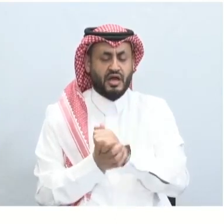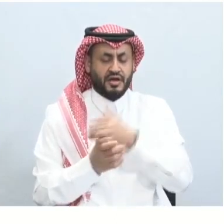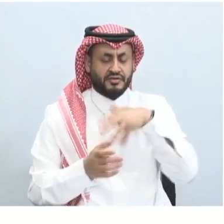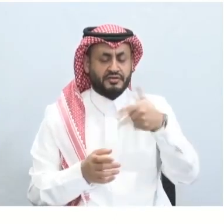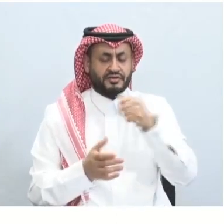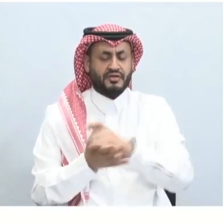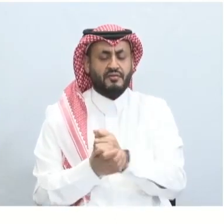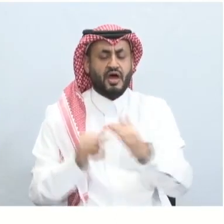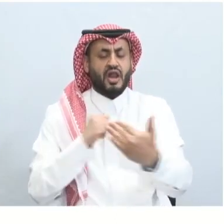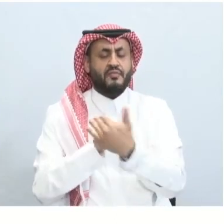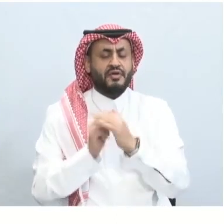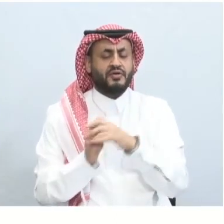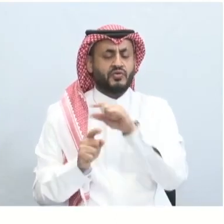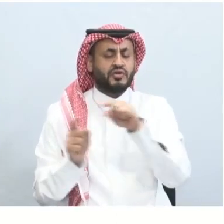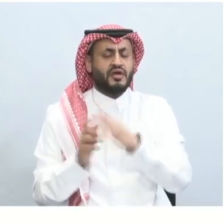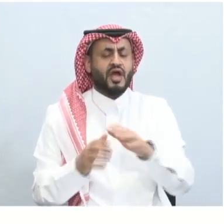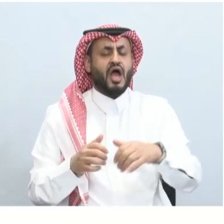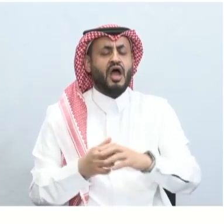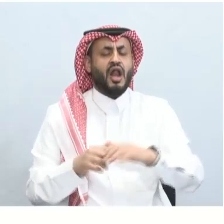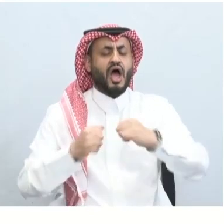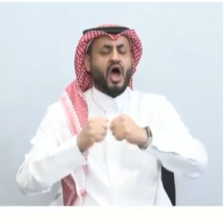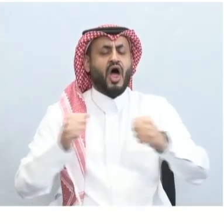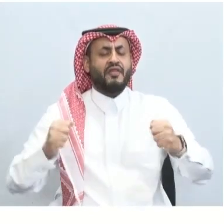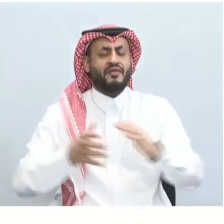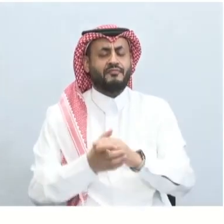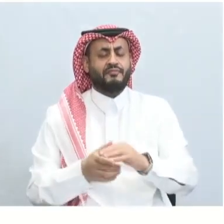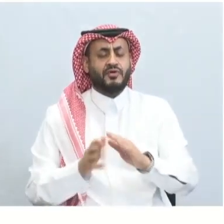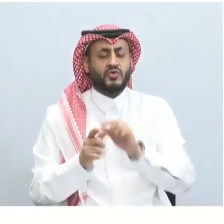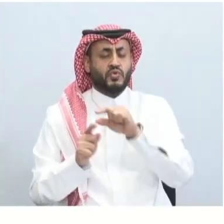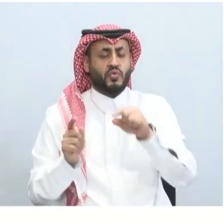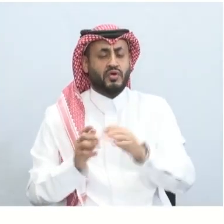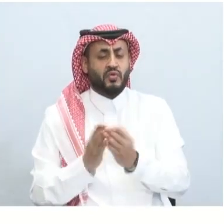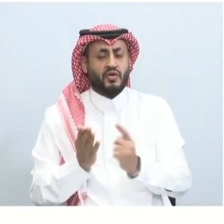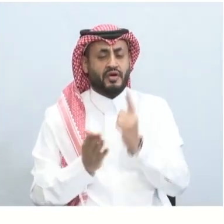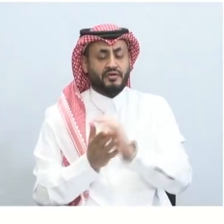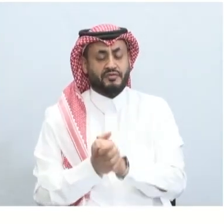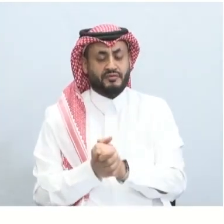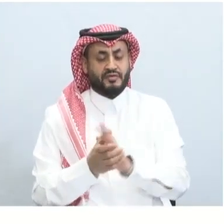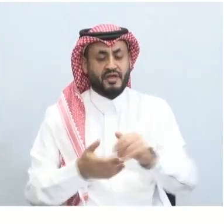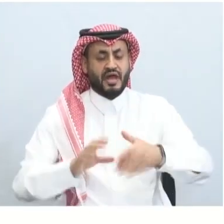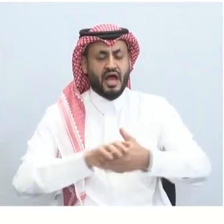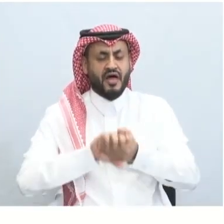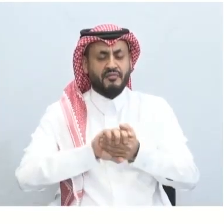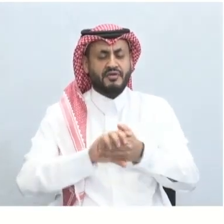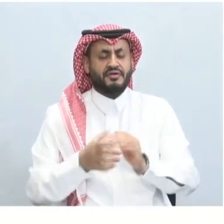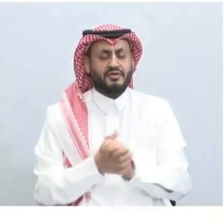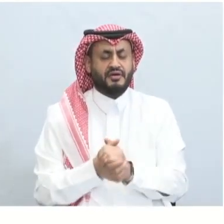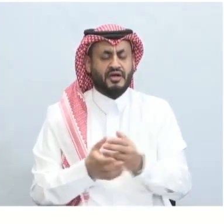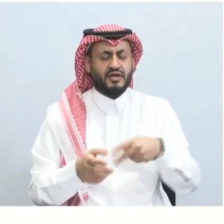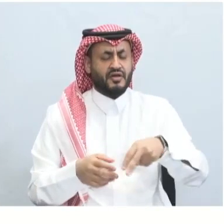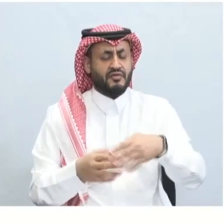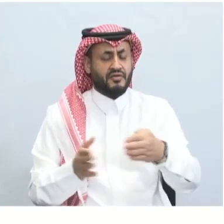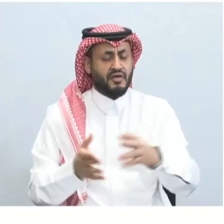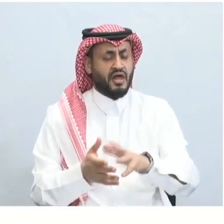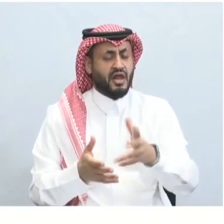الصور في القران قبل ان تخرج من المسجد ثم اخذ بيدي فلما اراد ان يخرج قلت له